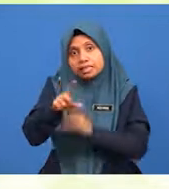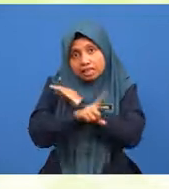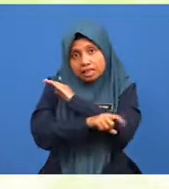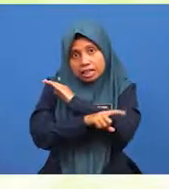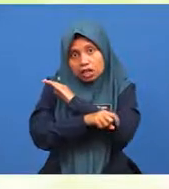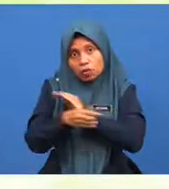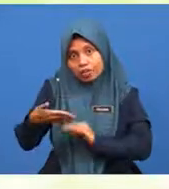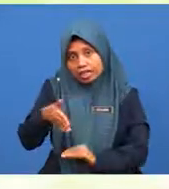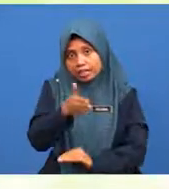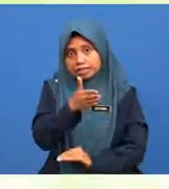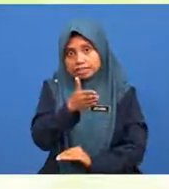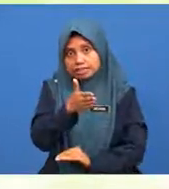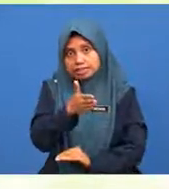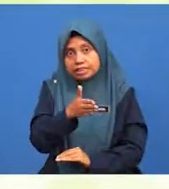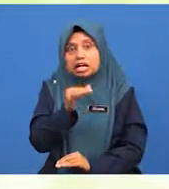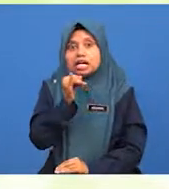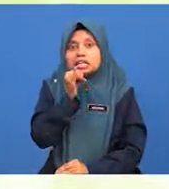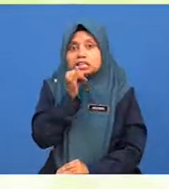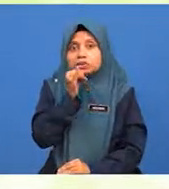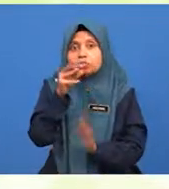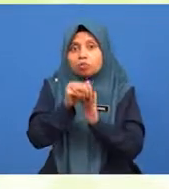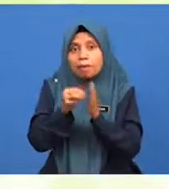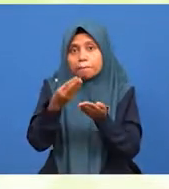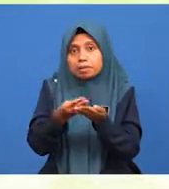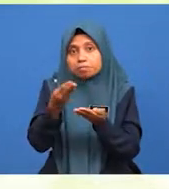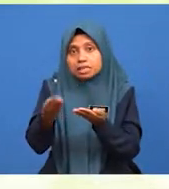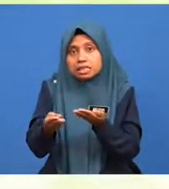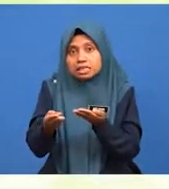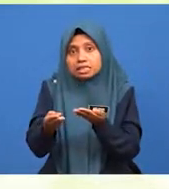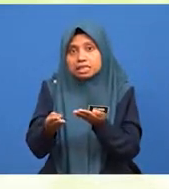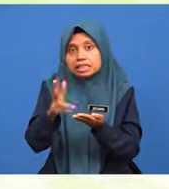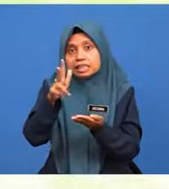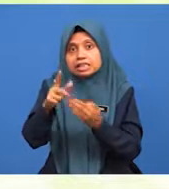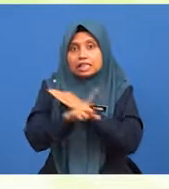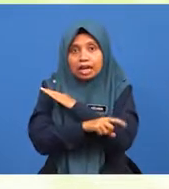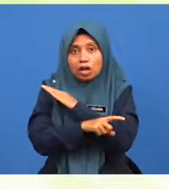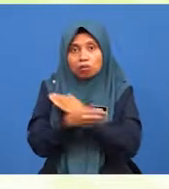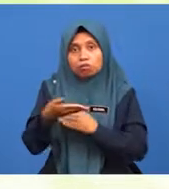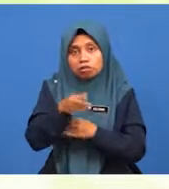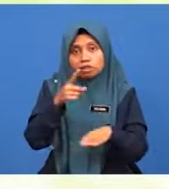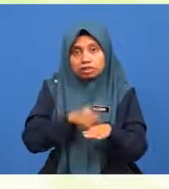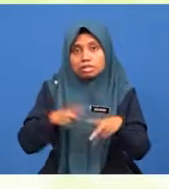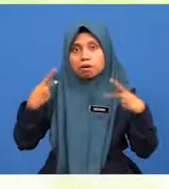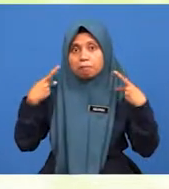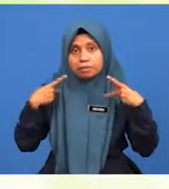tiga ekor ikan di pasar. seekor harimau.